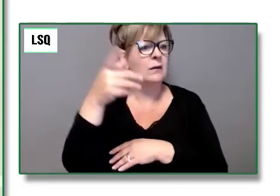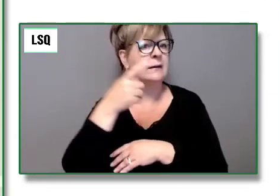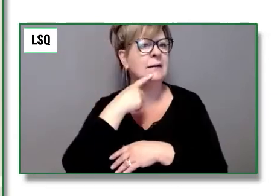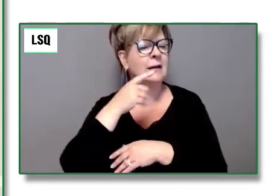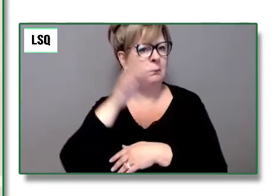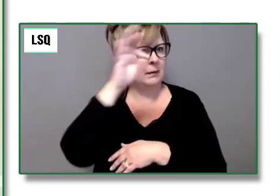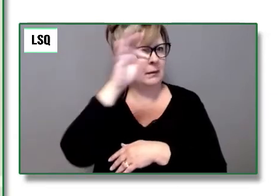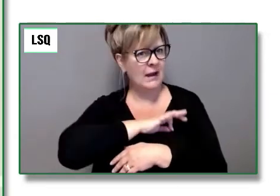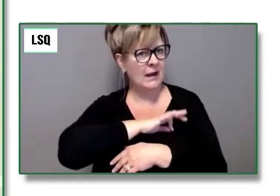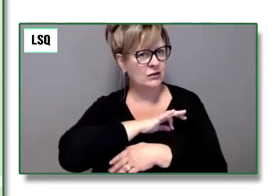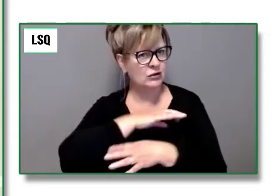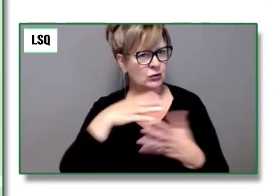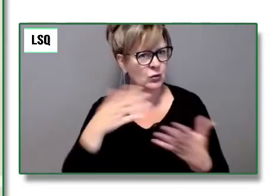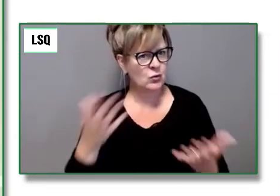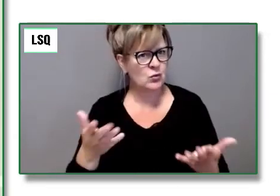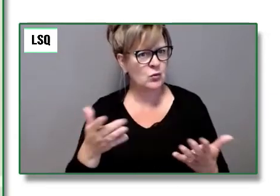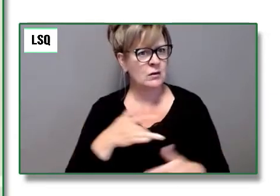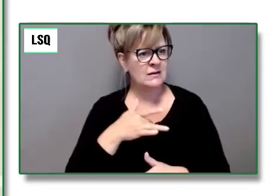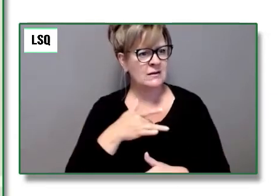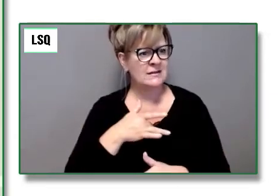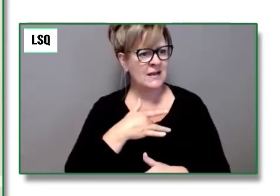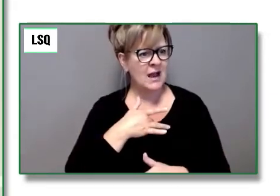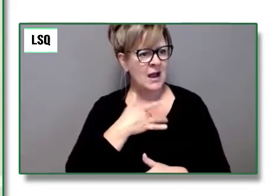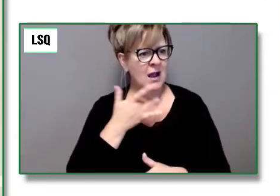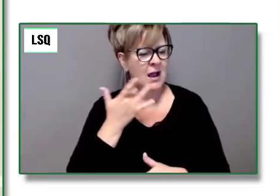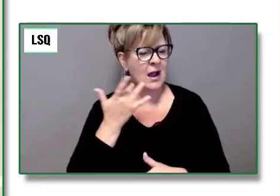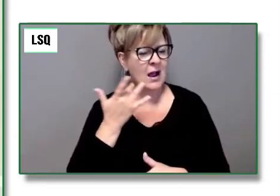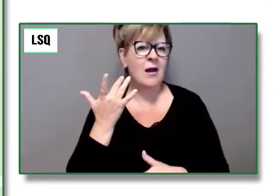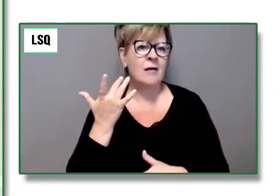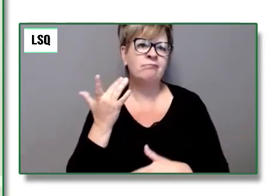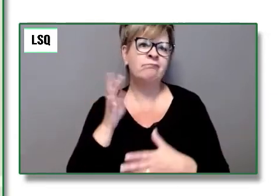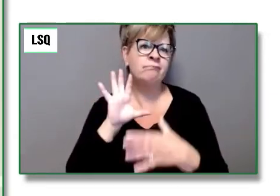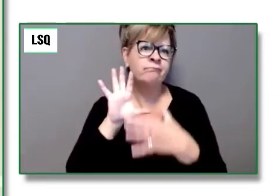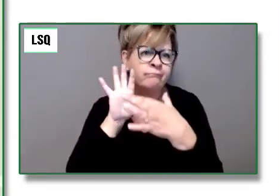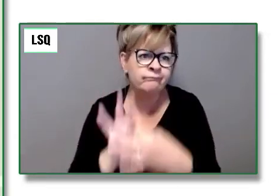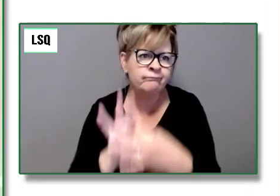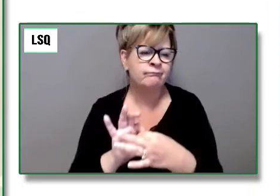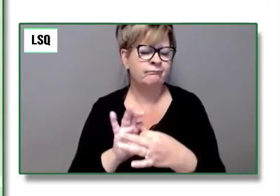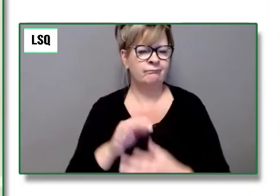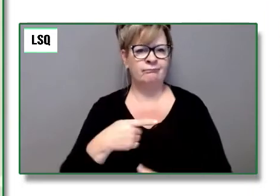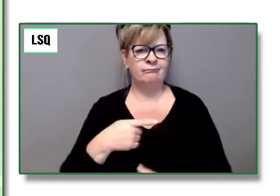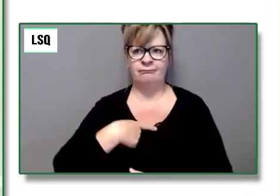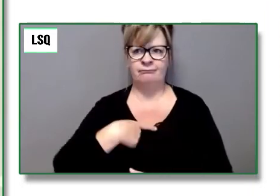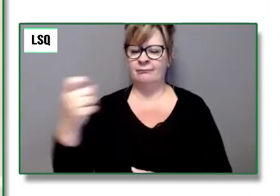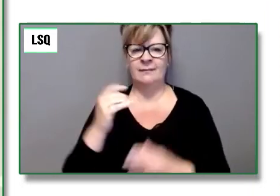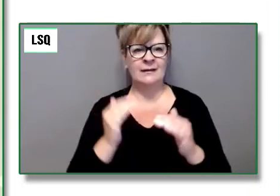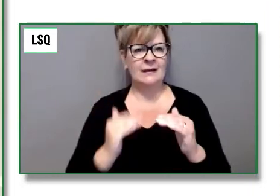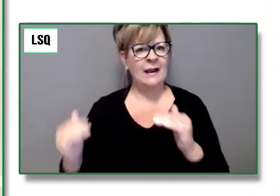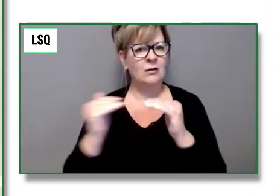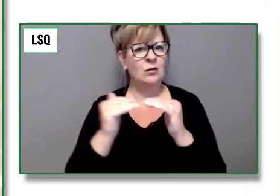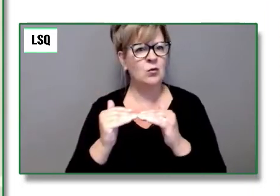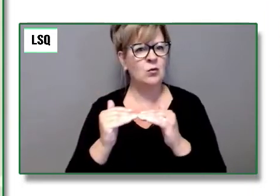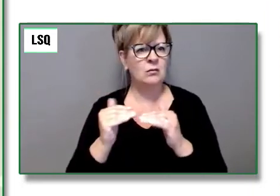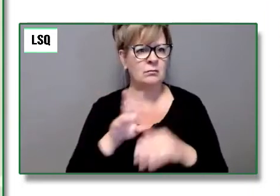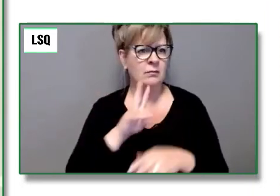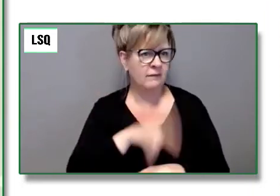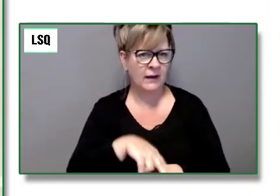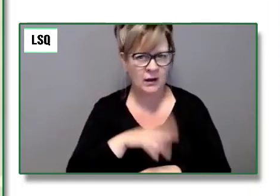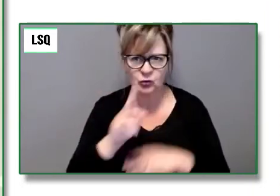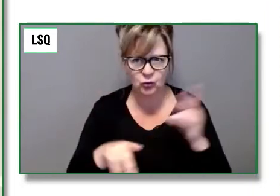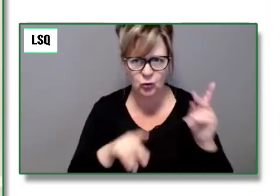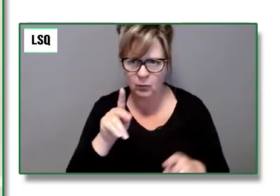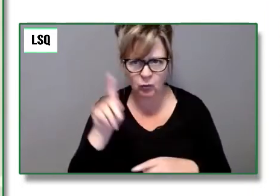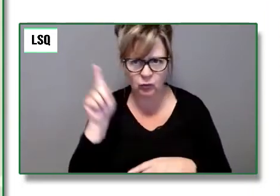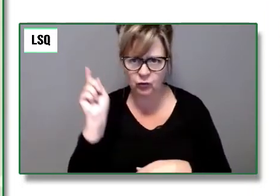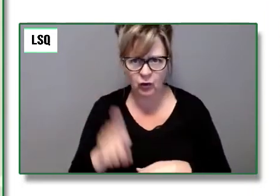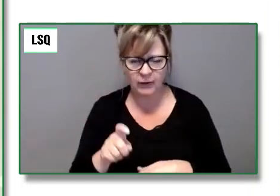à l'extérieur? Tout le monde, mais tout le monde devrait. Et c'est pourquoi cette conférence est emballante, parce que lorsque nous travaillons